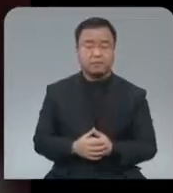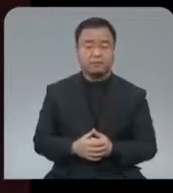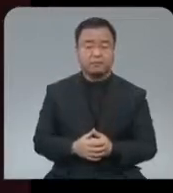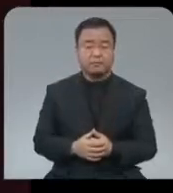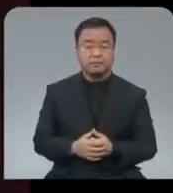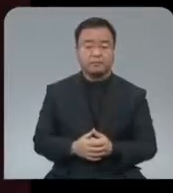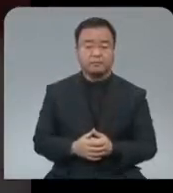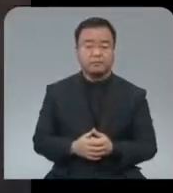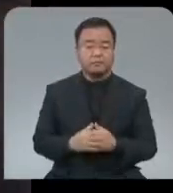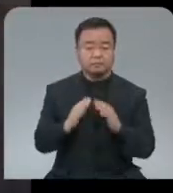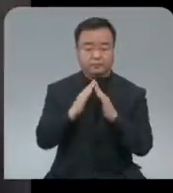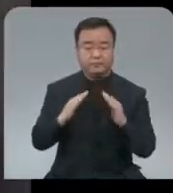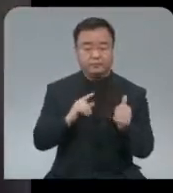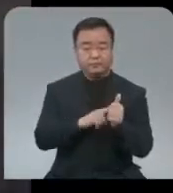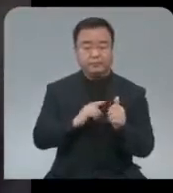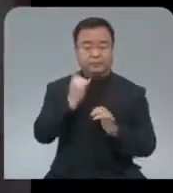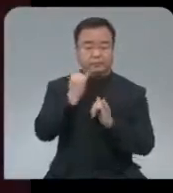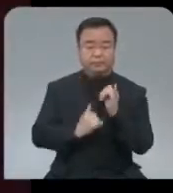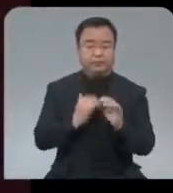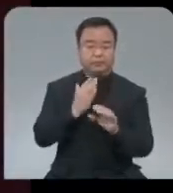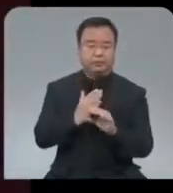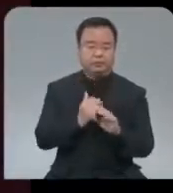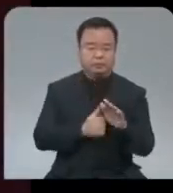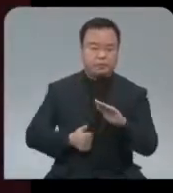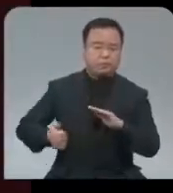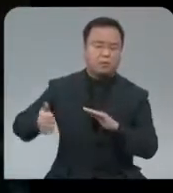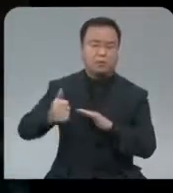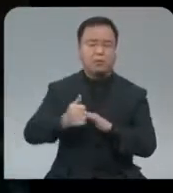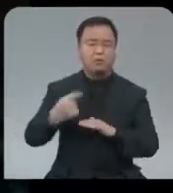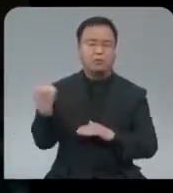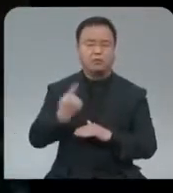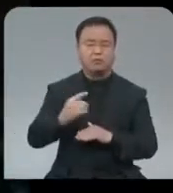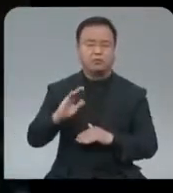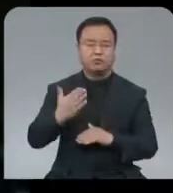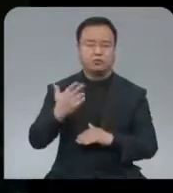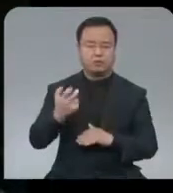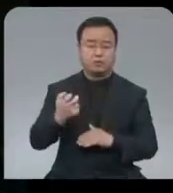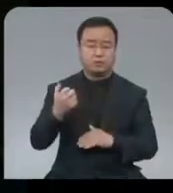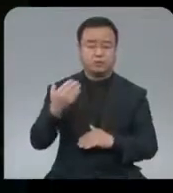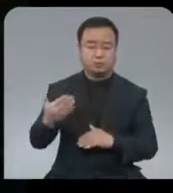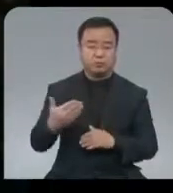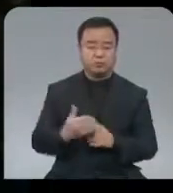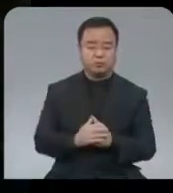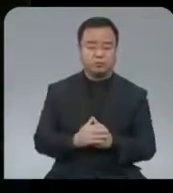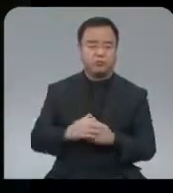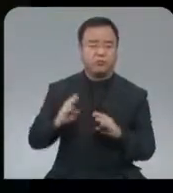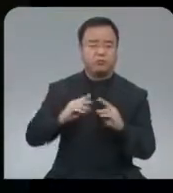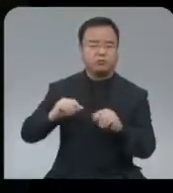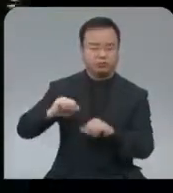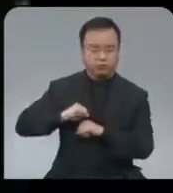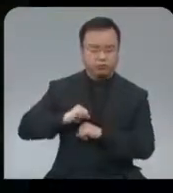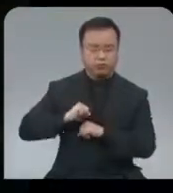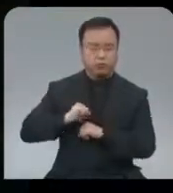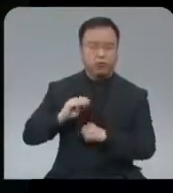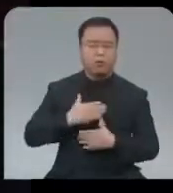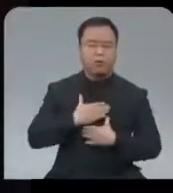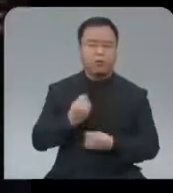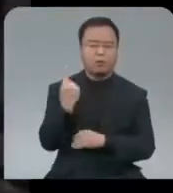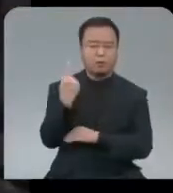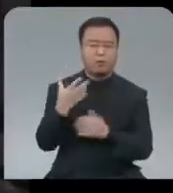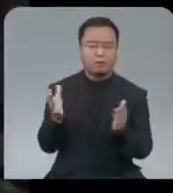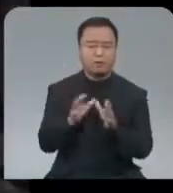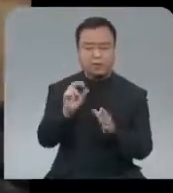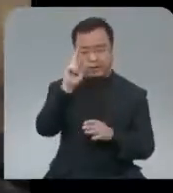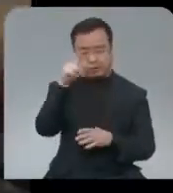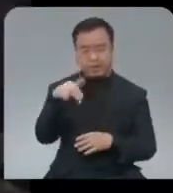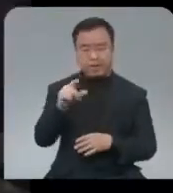全斗焕以12/12军事叛乱为开端，篡夺政权，并血腥镇压518光州民主化运动。全